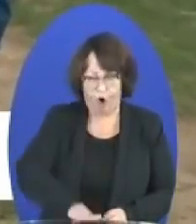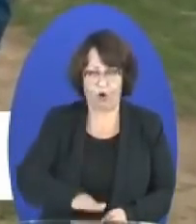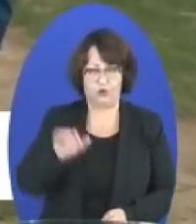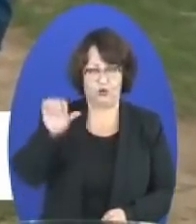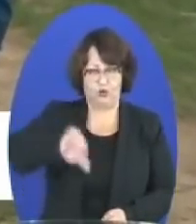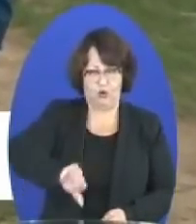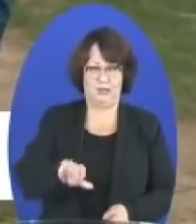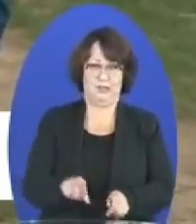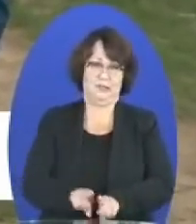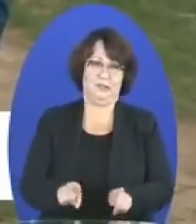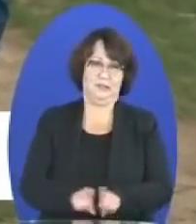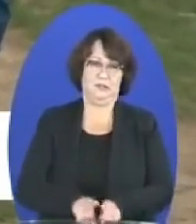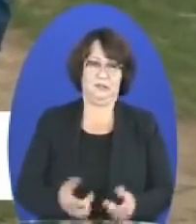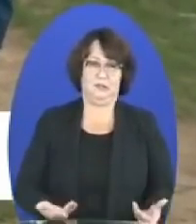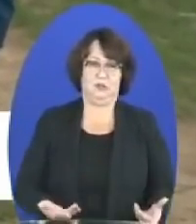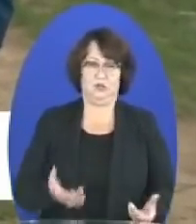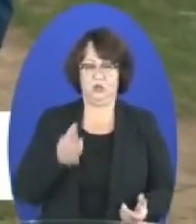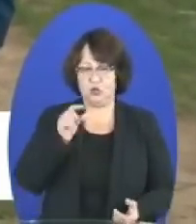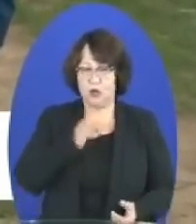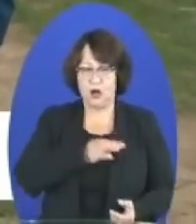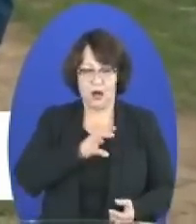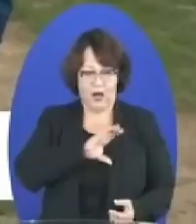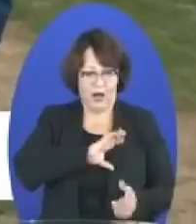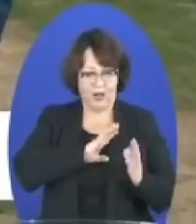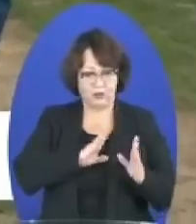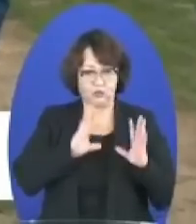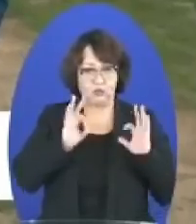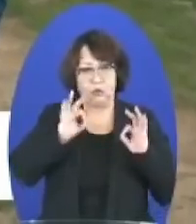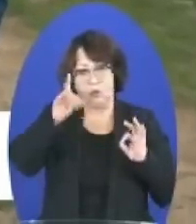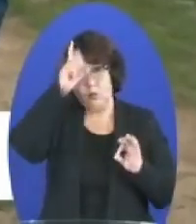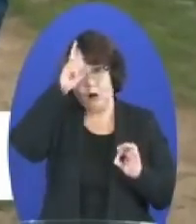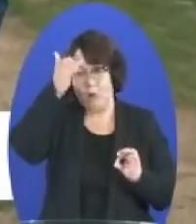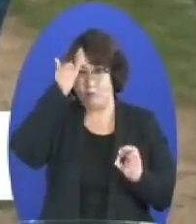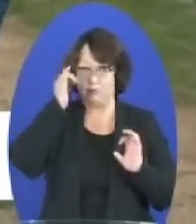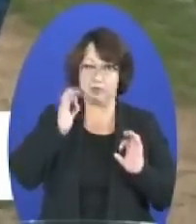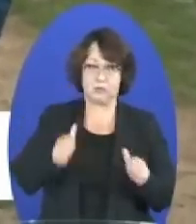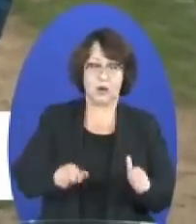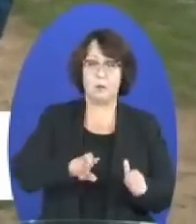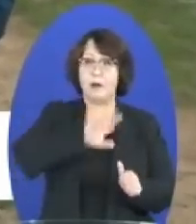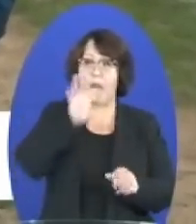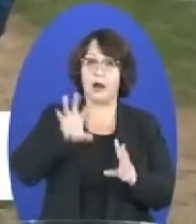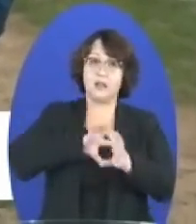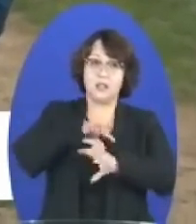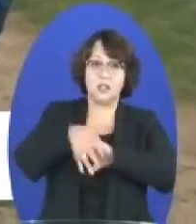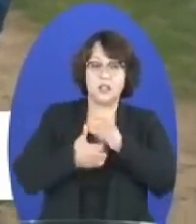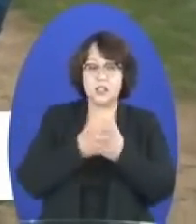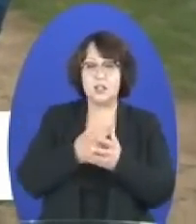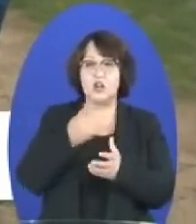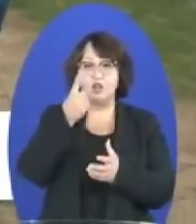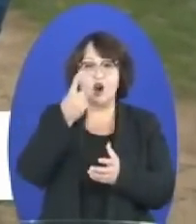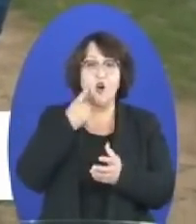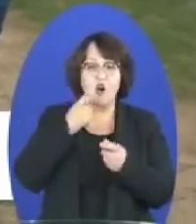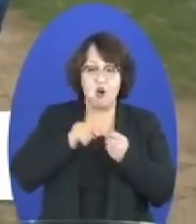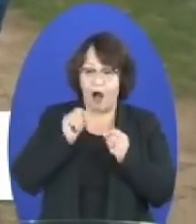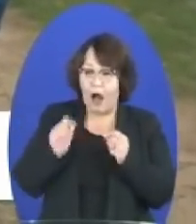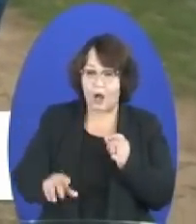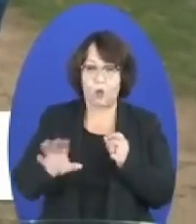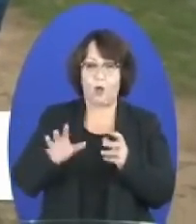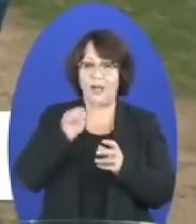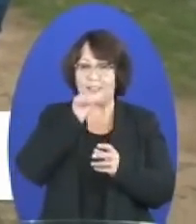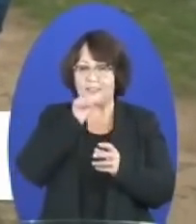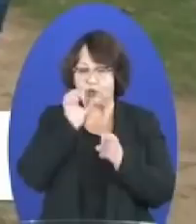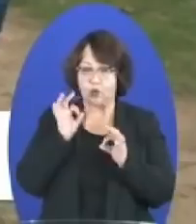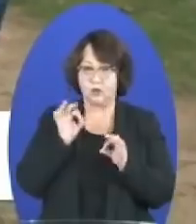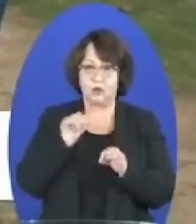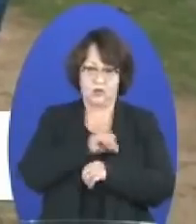жижигхэн зүйлээс өөр ухамсар хэлдэг. Тэгвэл та аялж байгаа байгальтаа их болсон байгаль дэлхийдээ нэг ч гэсэн жихрийн цаас хаяхгүй байх нь иргэн таны өөрөө